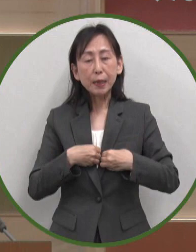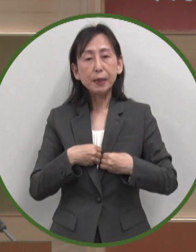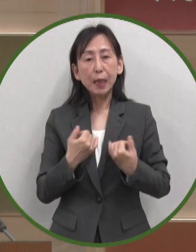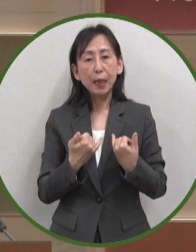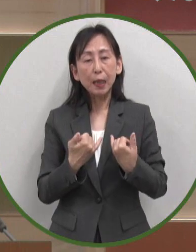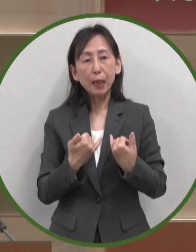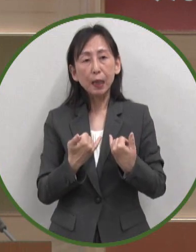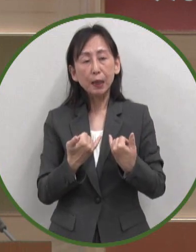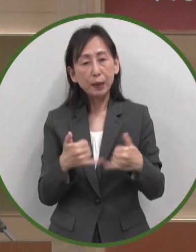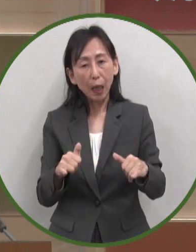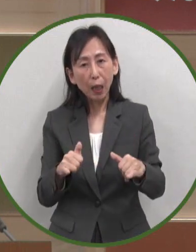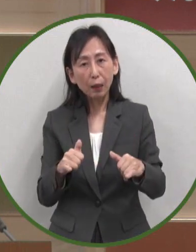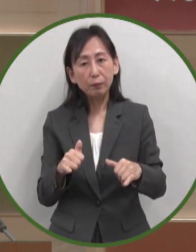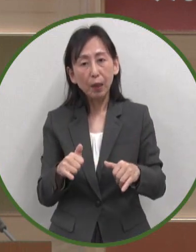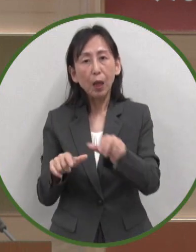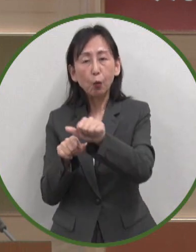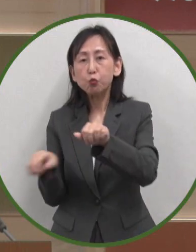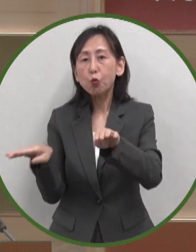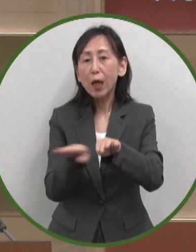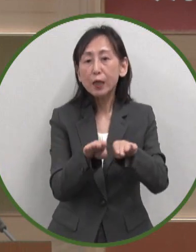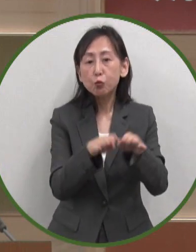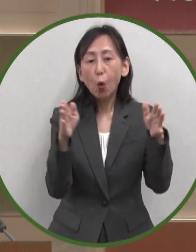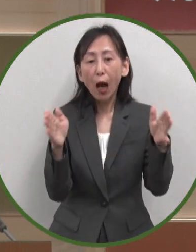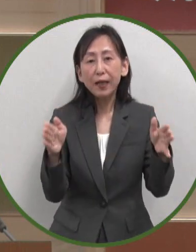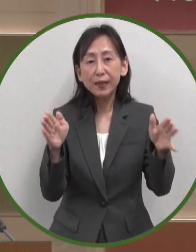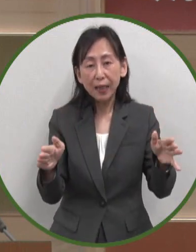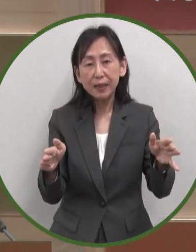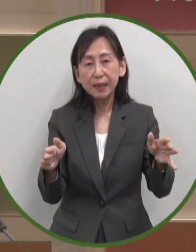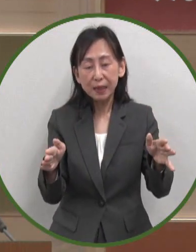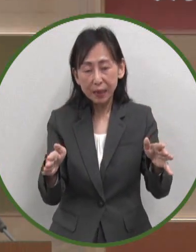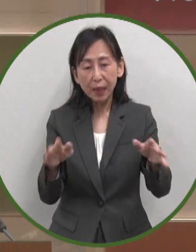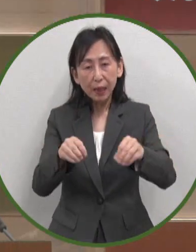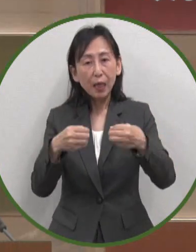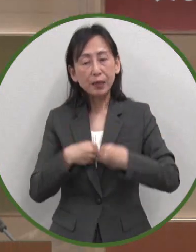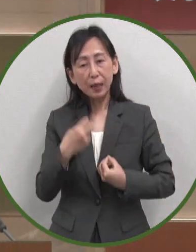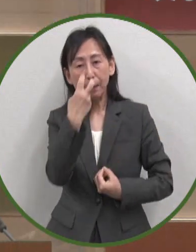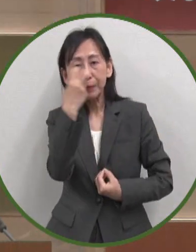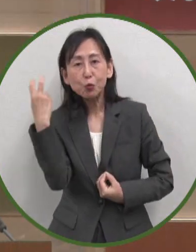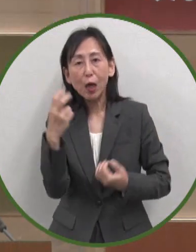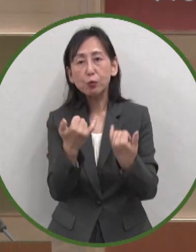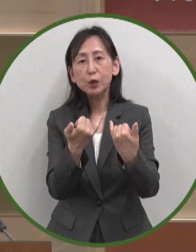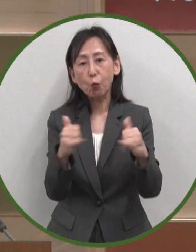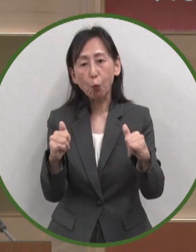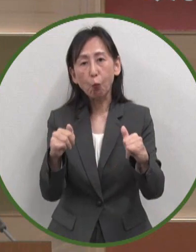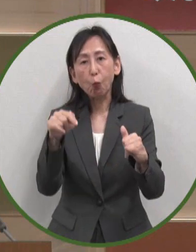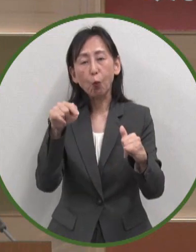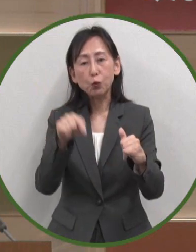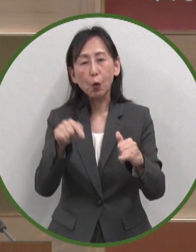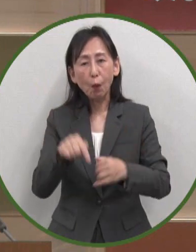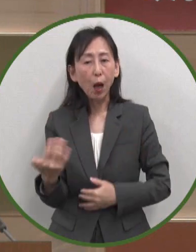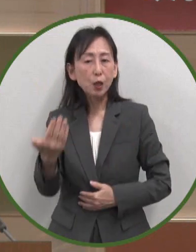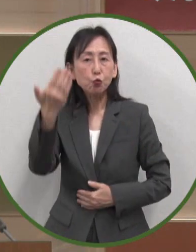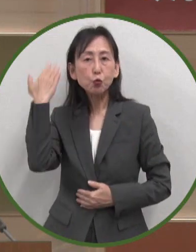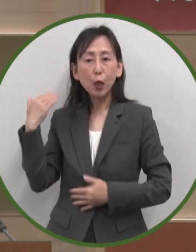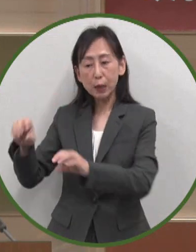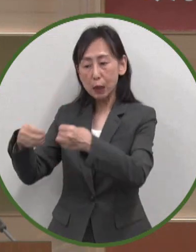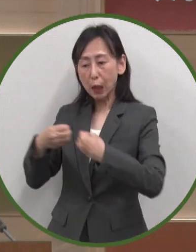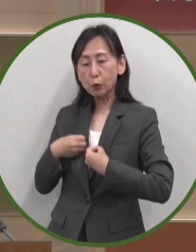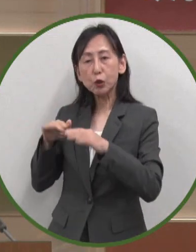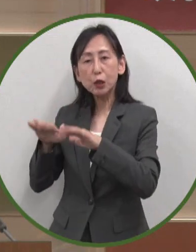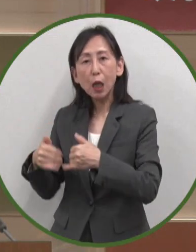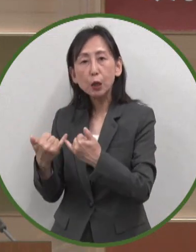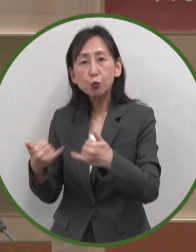感染者というか連休中に確認される感染者、これもすでにもう感染した人が確認